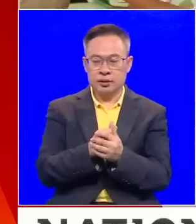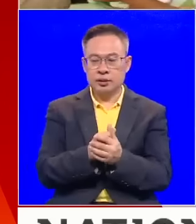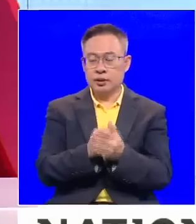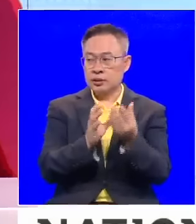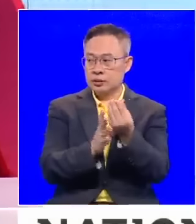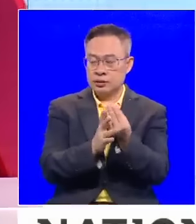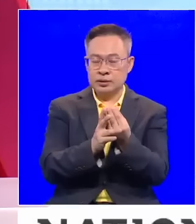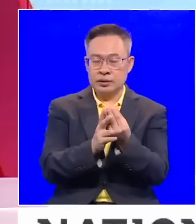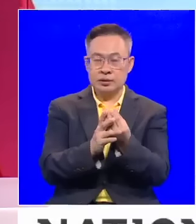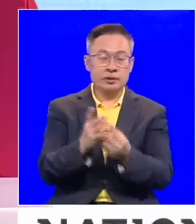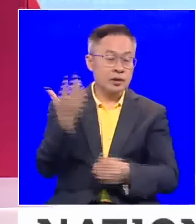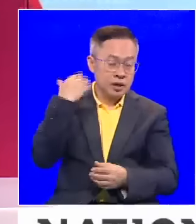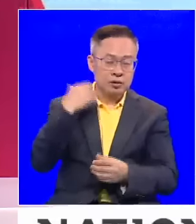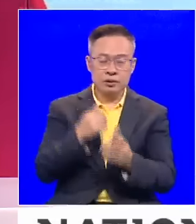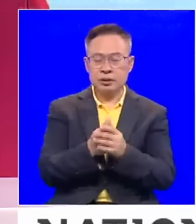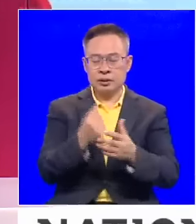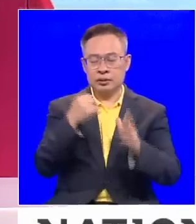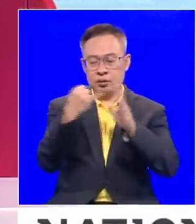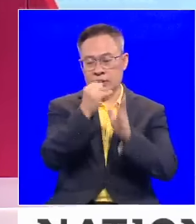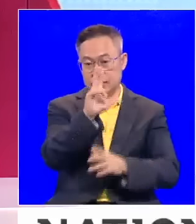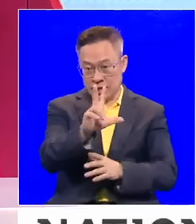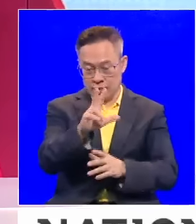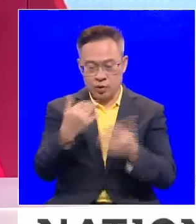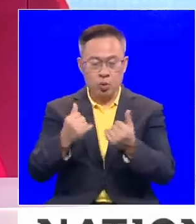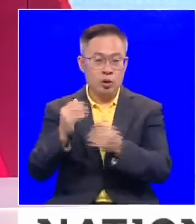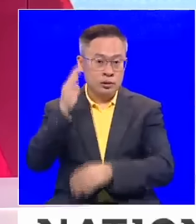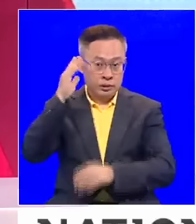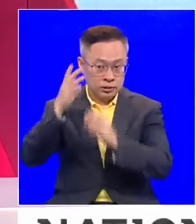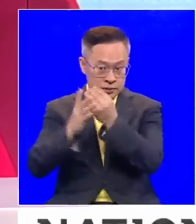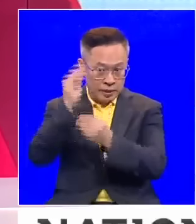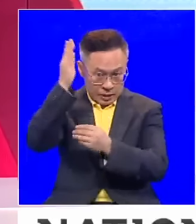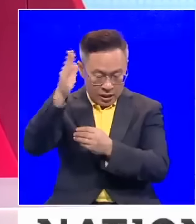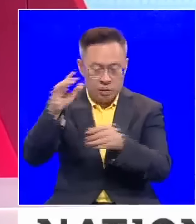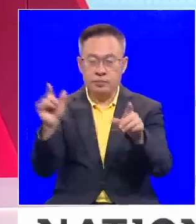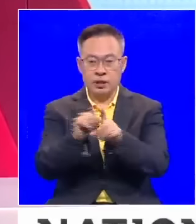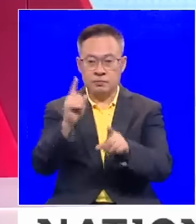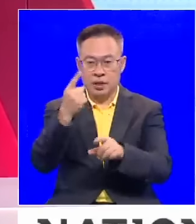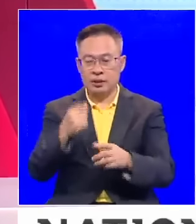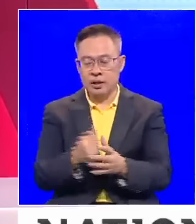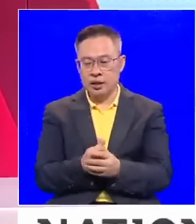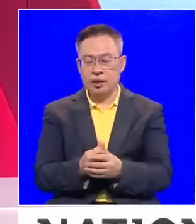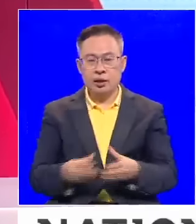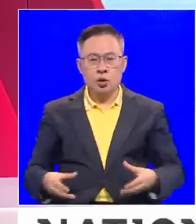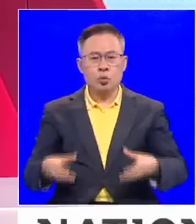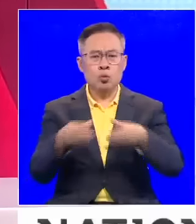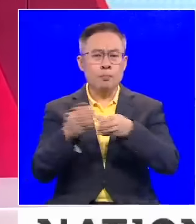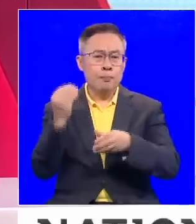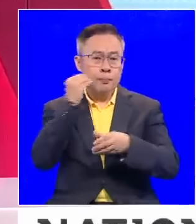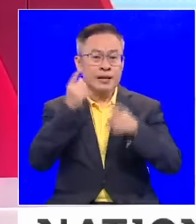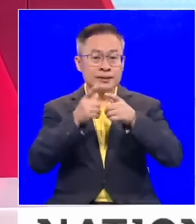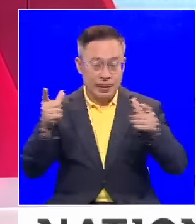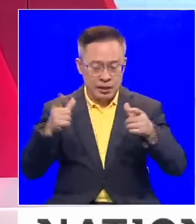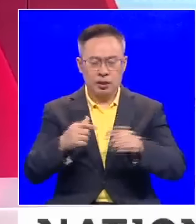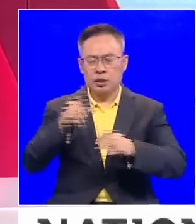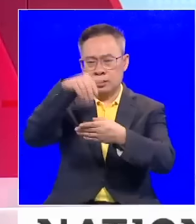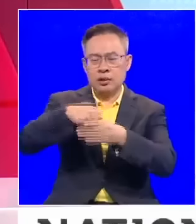ก็อาจจะพอบอกอะไรได้ครับว่าบ้านใหญ่เองอาจจะยังมีลุ้นแต่นี่มันคือระดับท้องถิ่นแล้วพอไประดับ